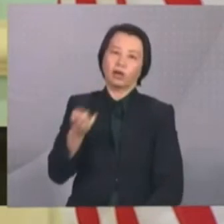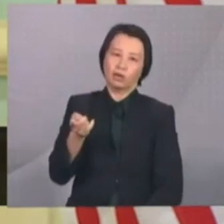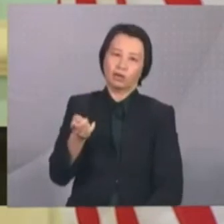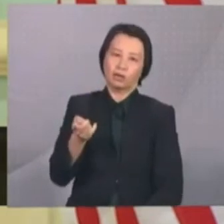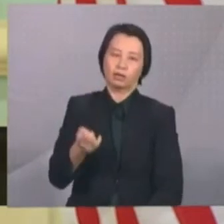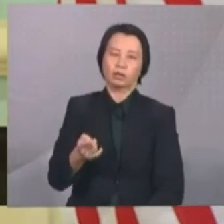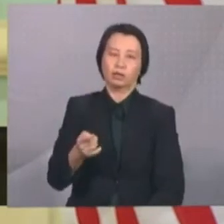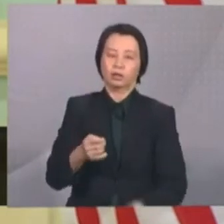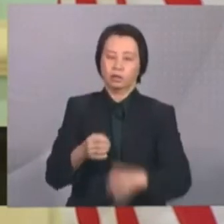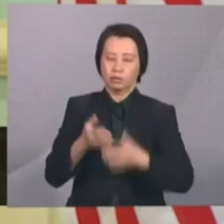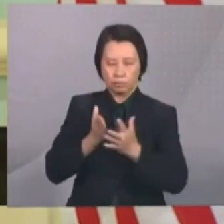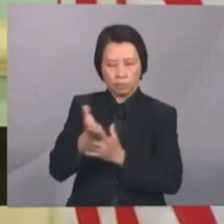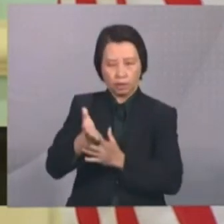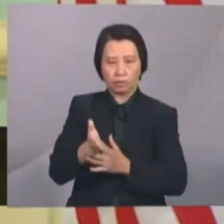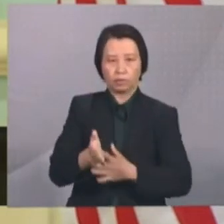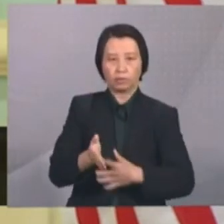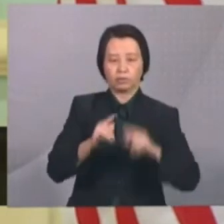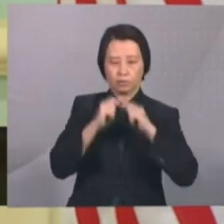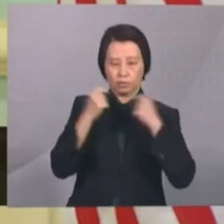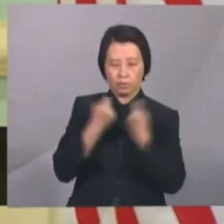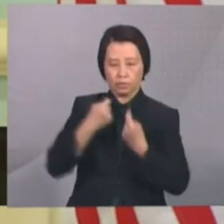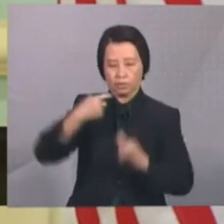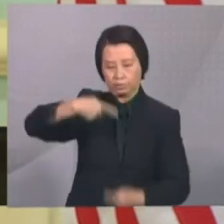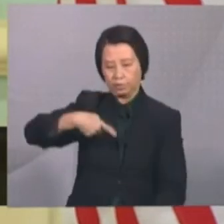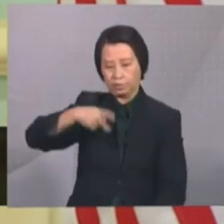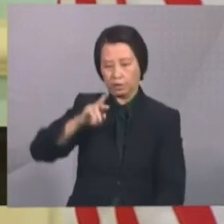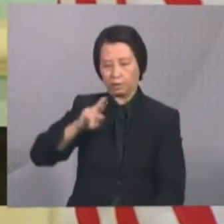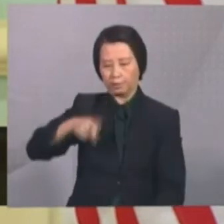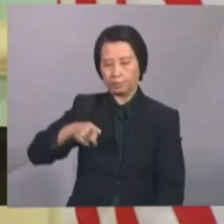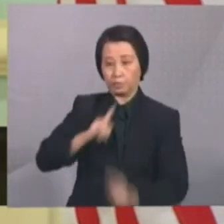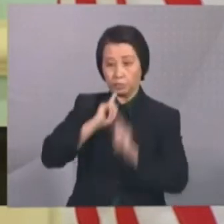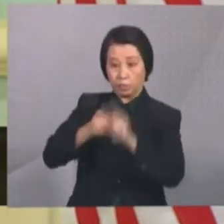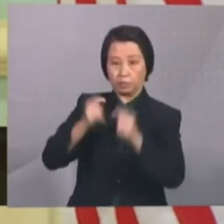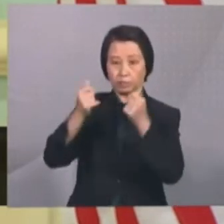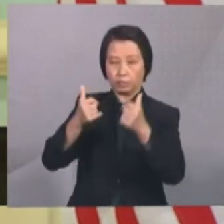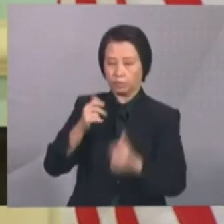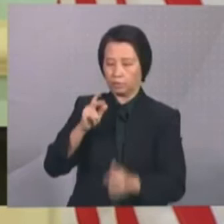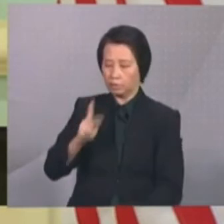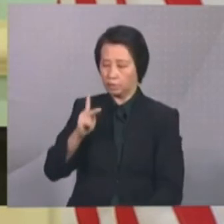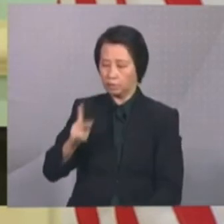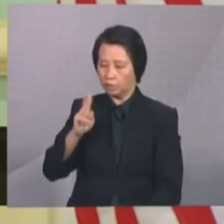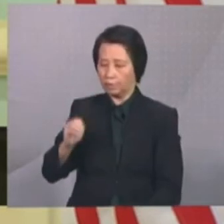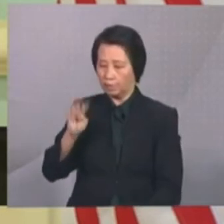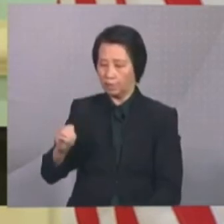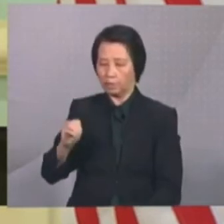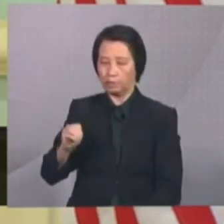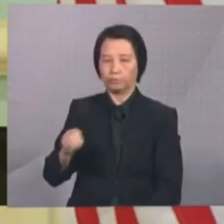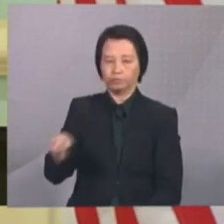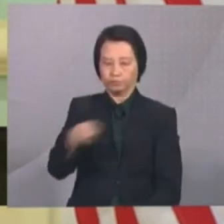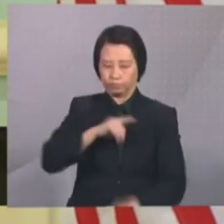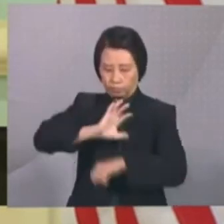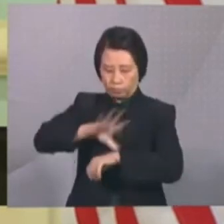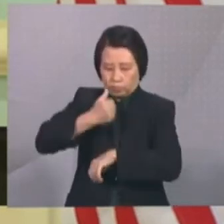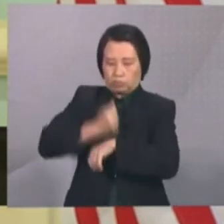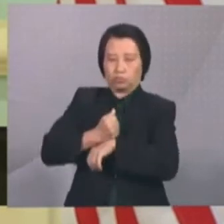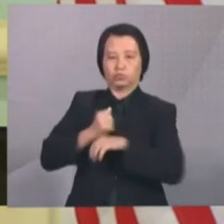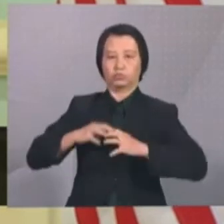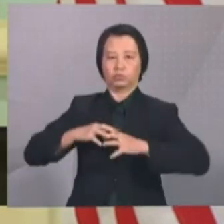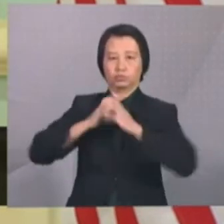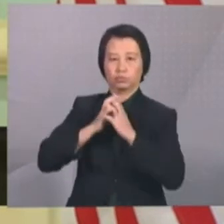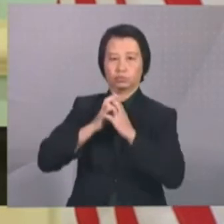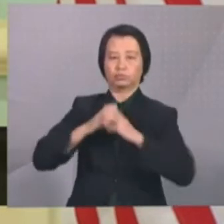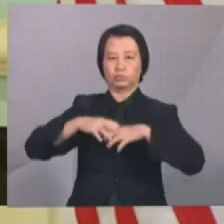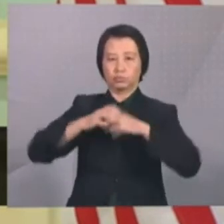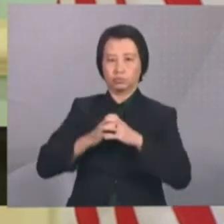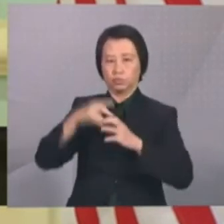patokan respon pantas ataupun PRT Keke mm juga ditubuhkan yang telah